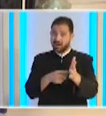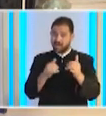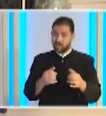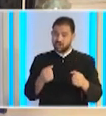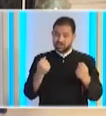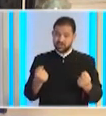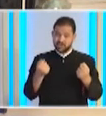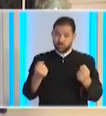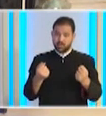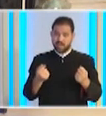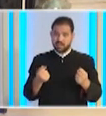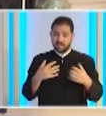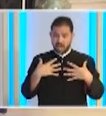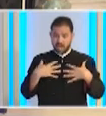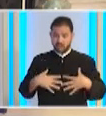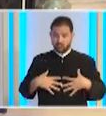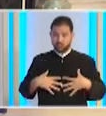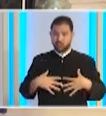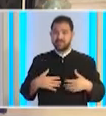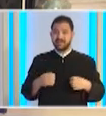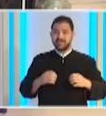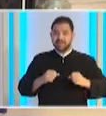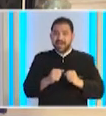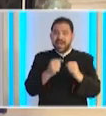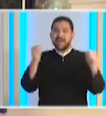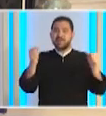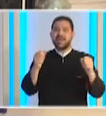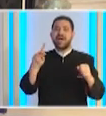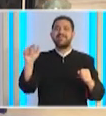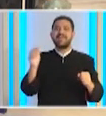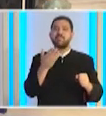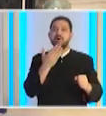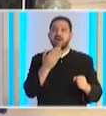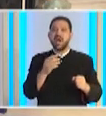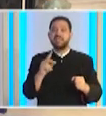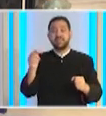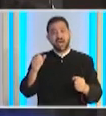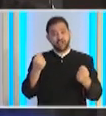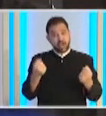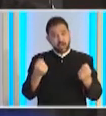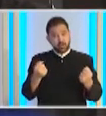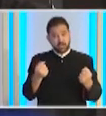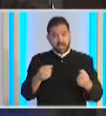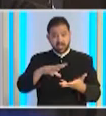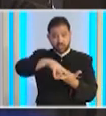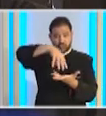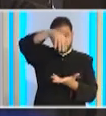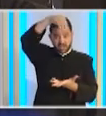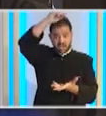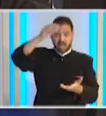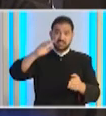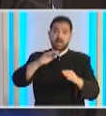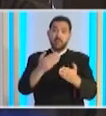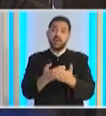efort spiritual al trupului de a se desăvârși, de a se elibera de păcate, dar și la efortul duhovnicesc, efortul